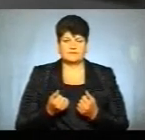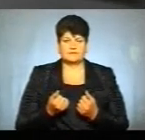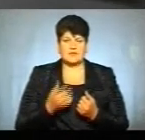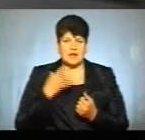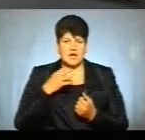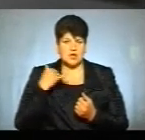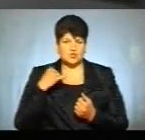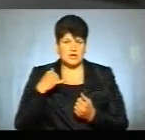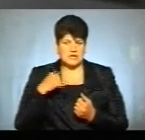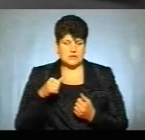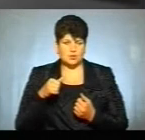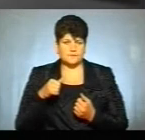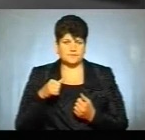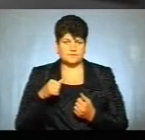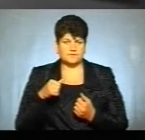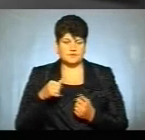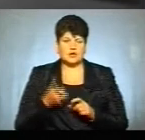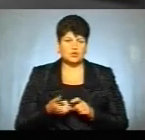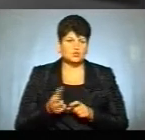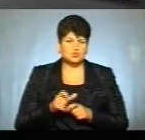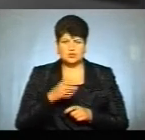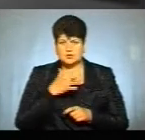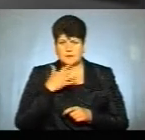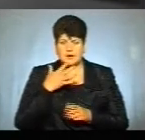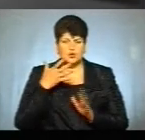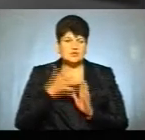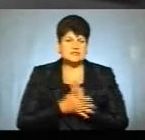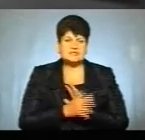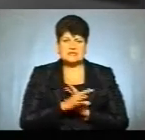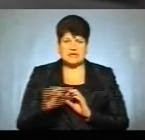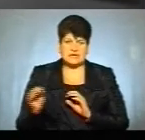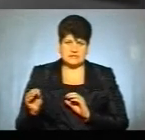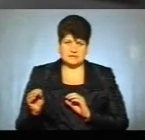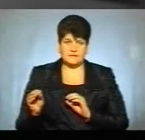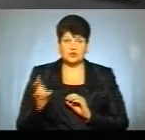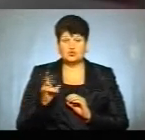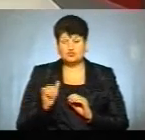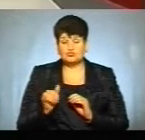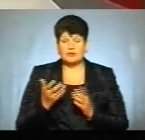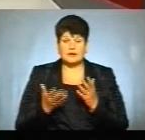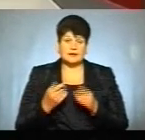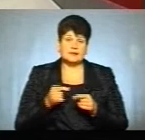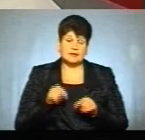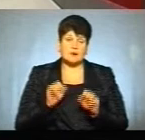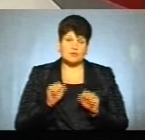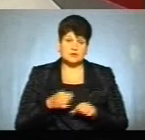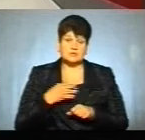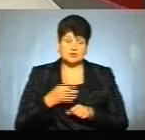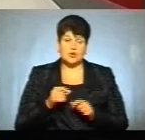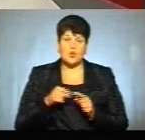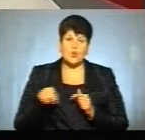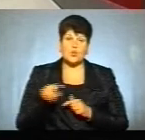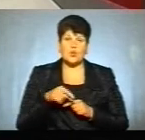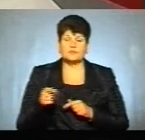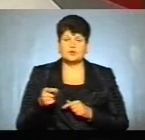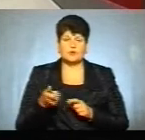гарячу лінію, дуже багато скрізь. Ну, але так можна наголосити на тому, що крім Тернополя є